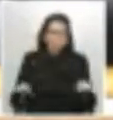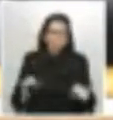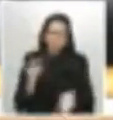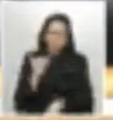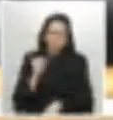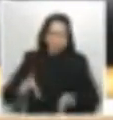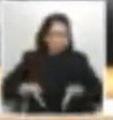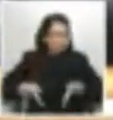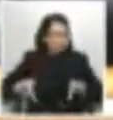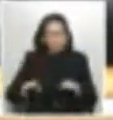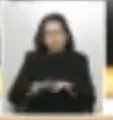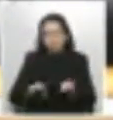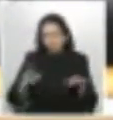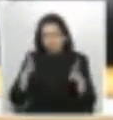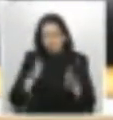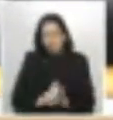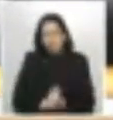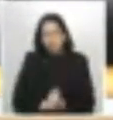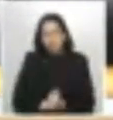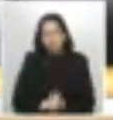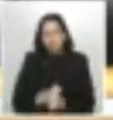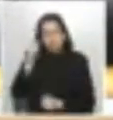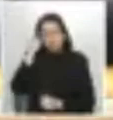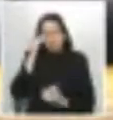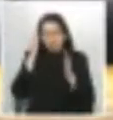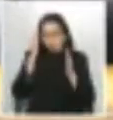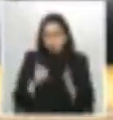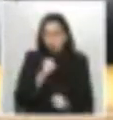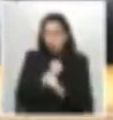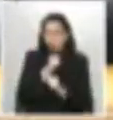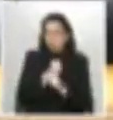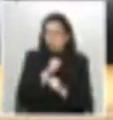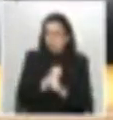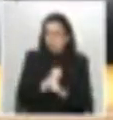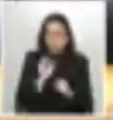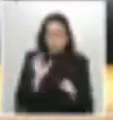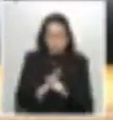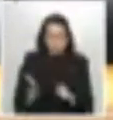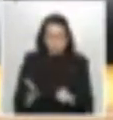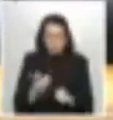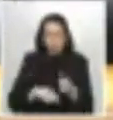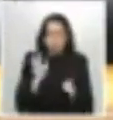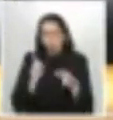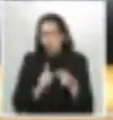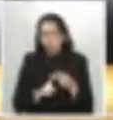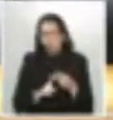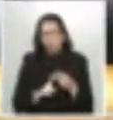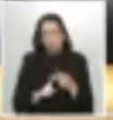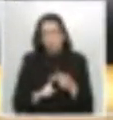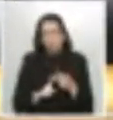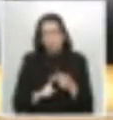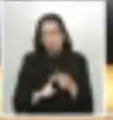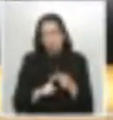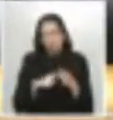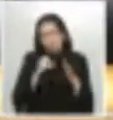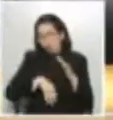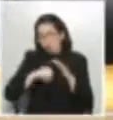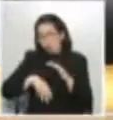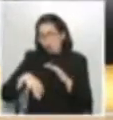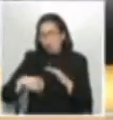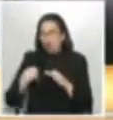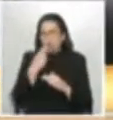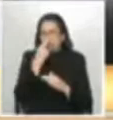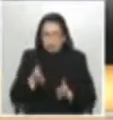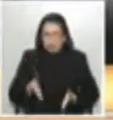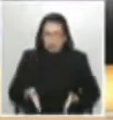ท่านอาจจะขาดคนท่านอาจจะขาดบุคลากรหรืออะไรก็แล้วแต่วันนี้เนี่ยเห็นได้ชัดว่าทางหลวงชนบทบางสาย